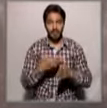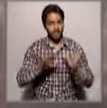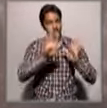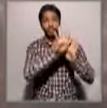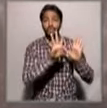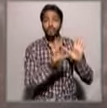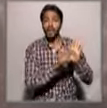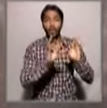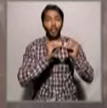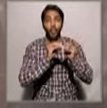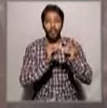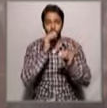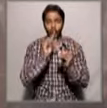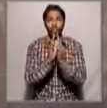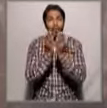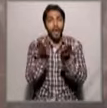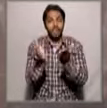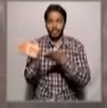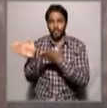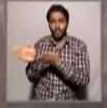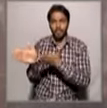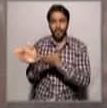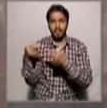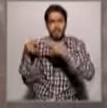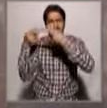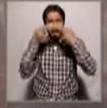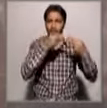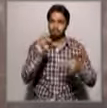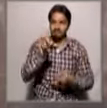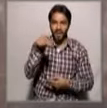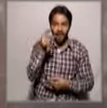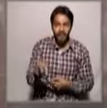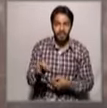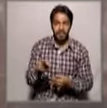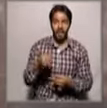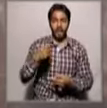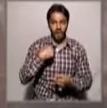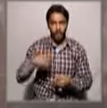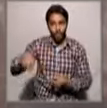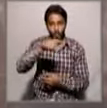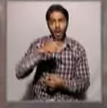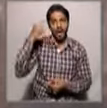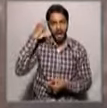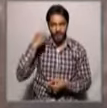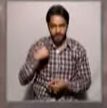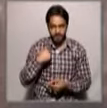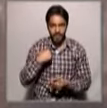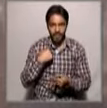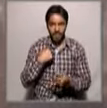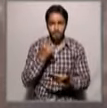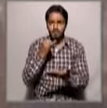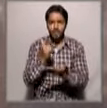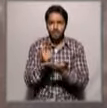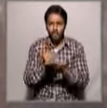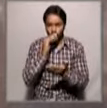الرؤى المنامية ولا من الإلهامات والحدثات النفسية وإنما المسائل عندنا منضبطة فنضبط هذه المسألة ما